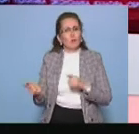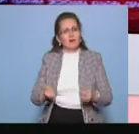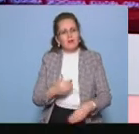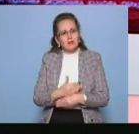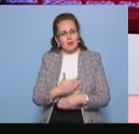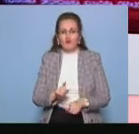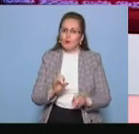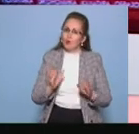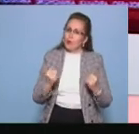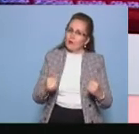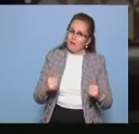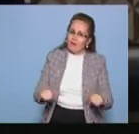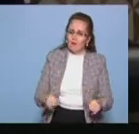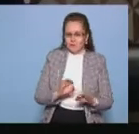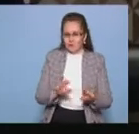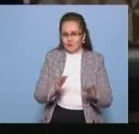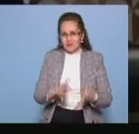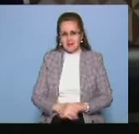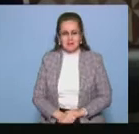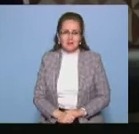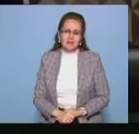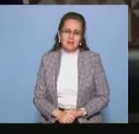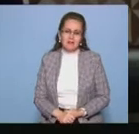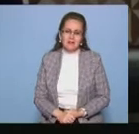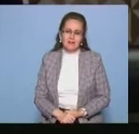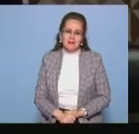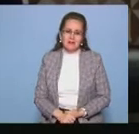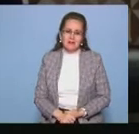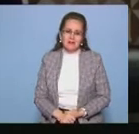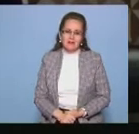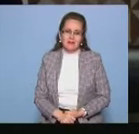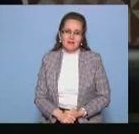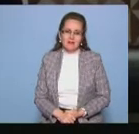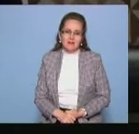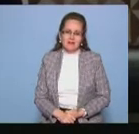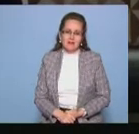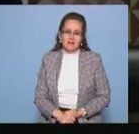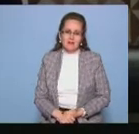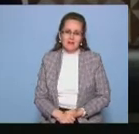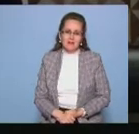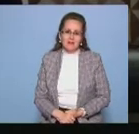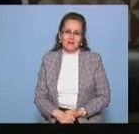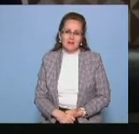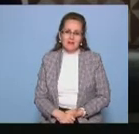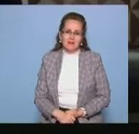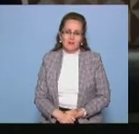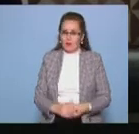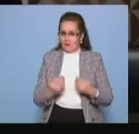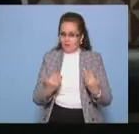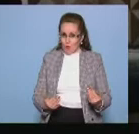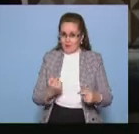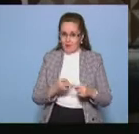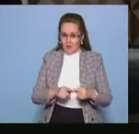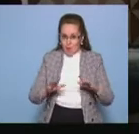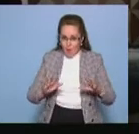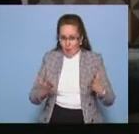Вагинов. Здорово, здорово. Ну, что там? Принимай постояльца. Вот с этого момента